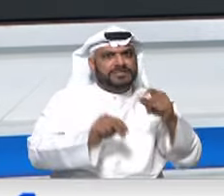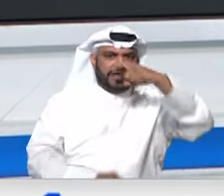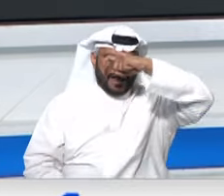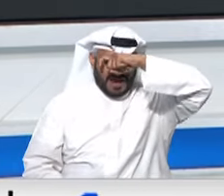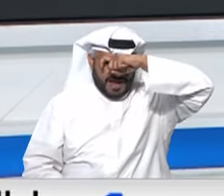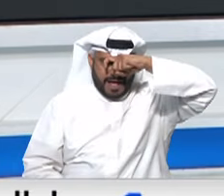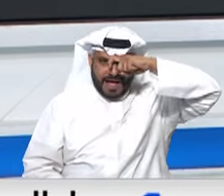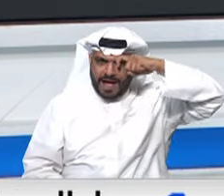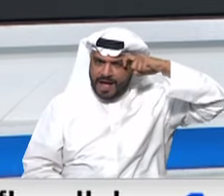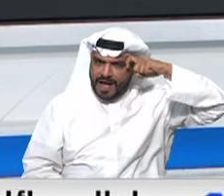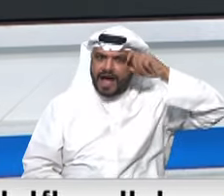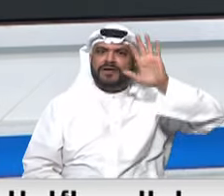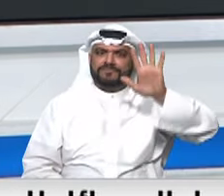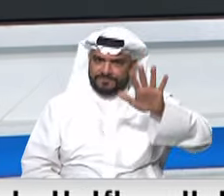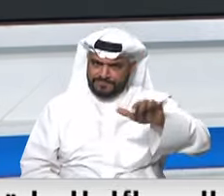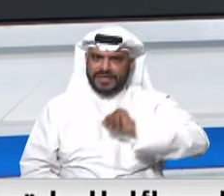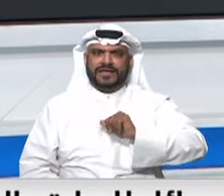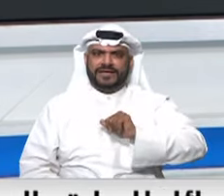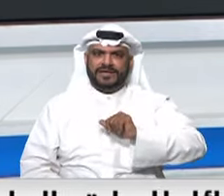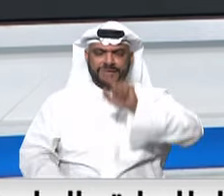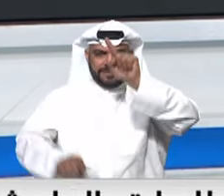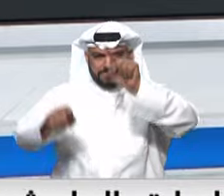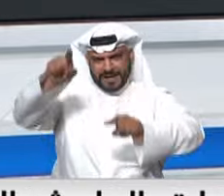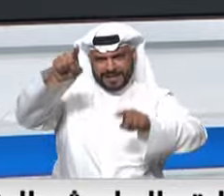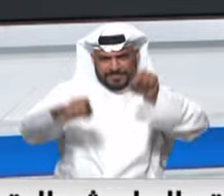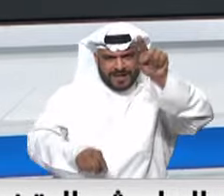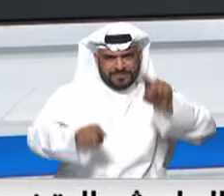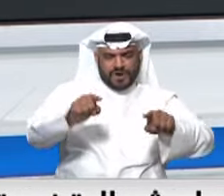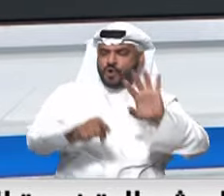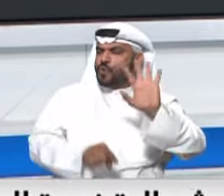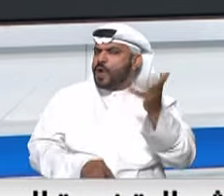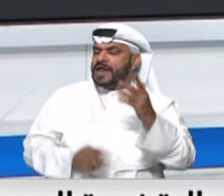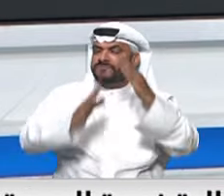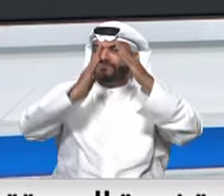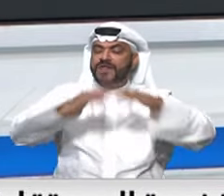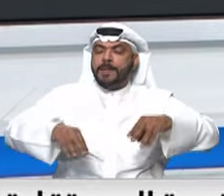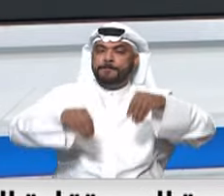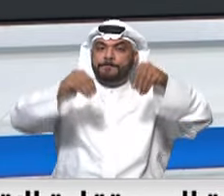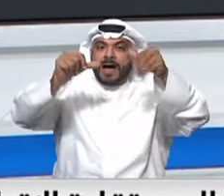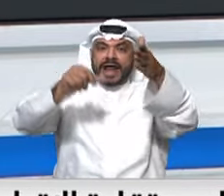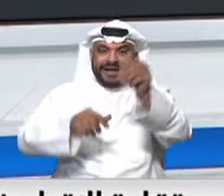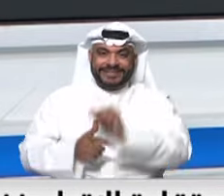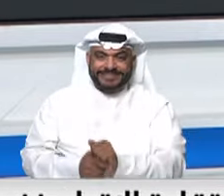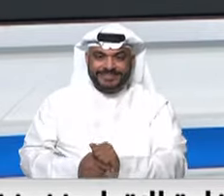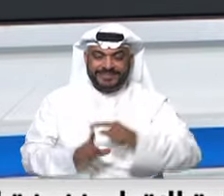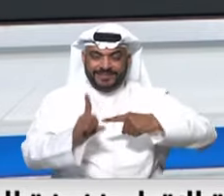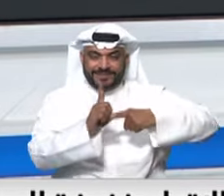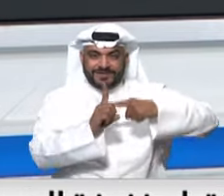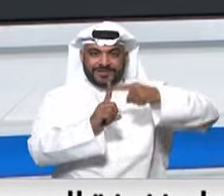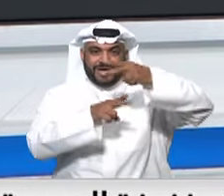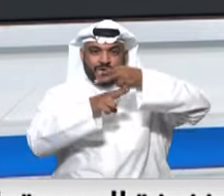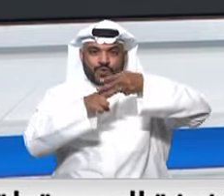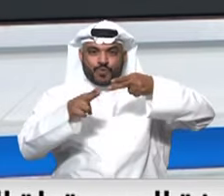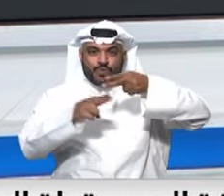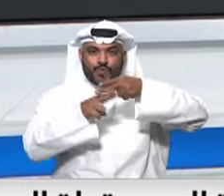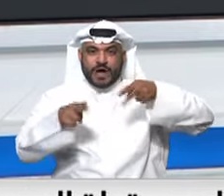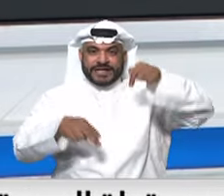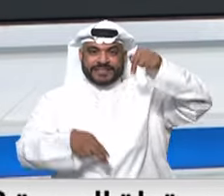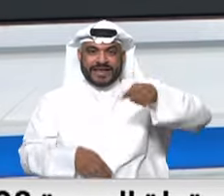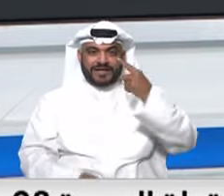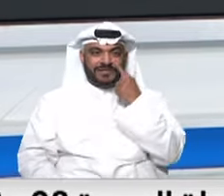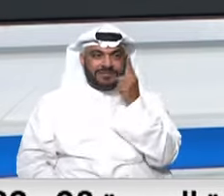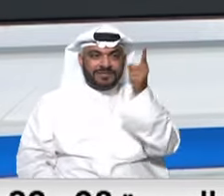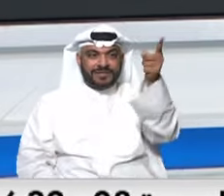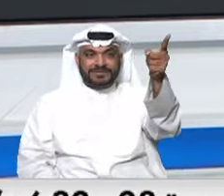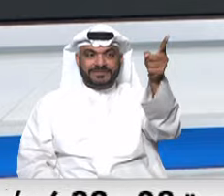وحارة في بعض المناطق خاصة المناطق الصحراوية. الأجواء الحالية في مدينة الكويت وضواحيها، السماء صحو، الرياح